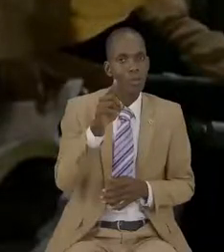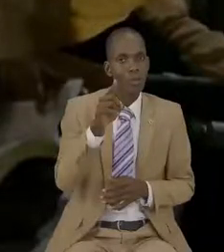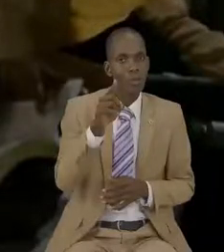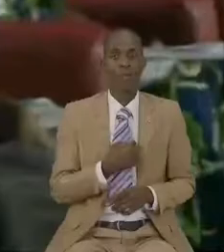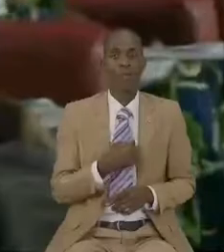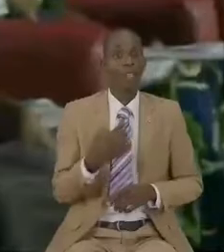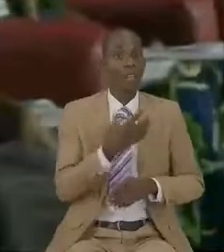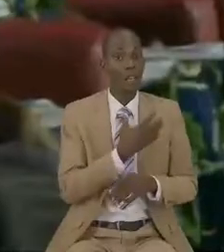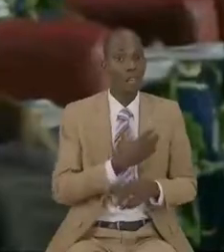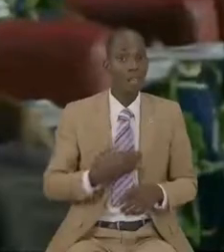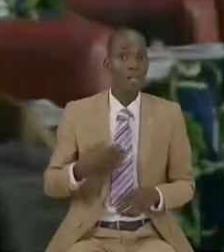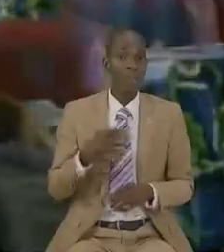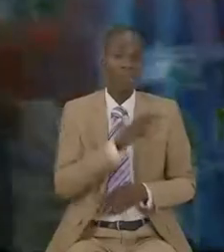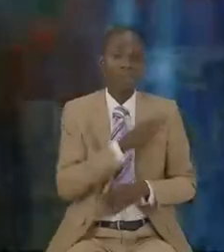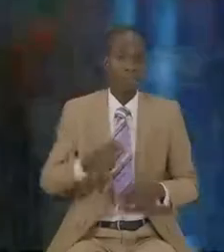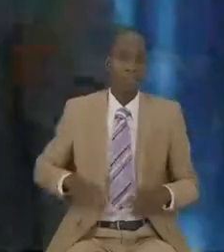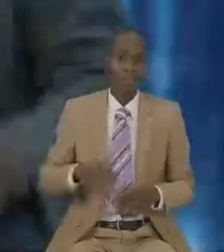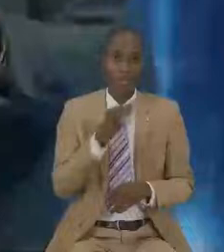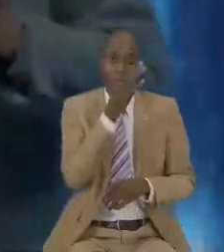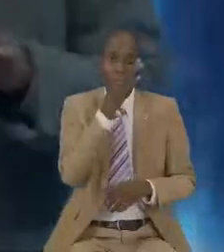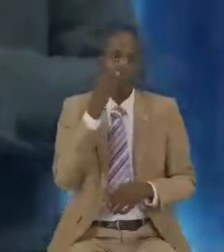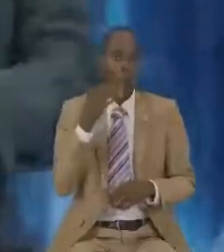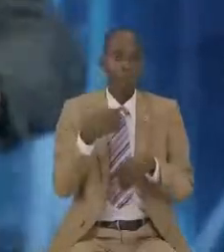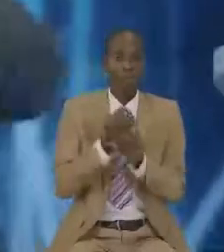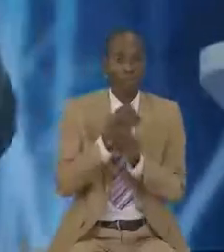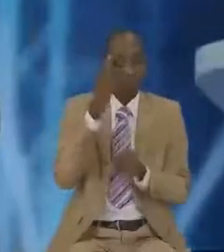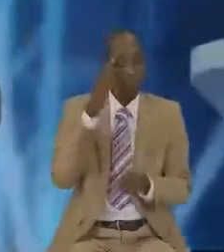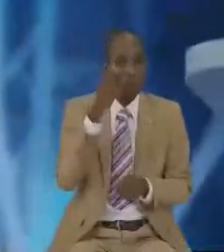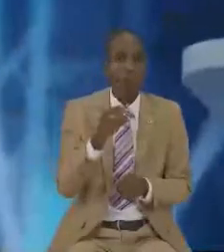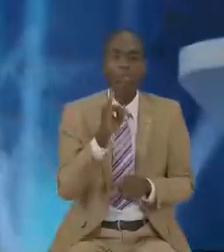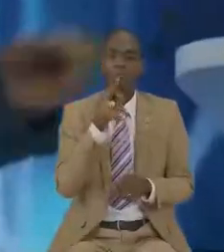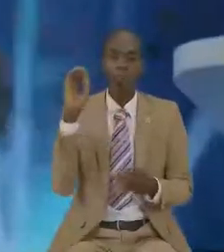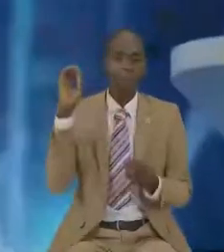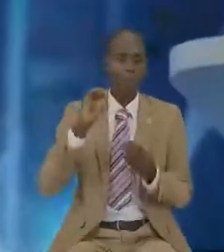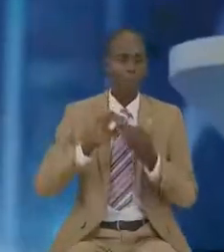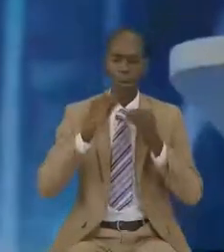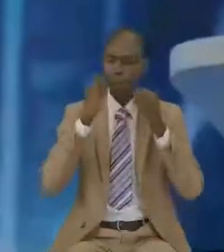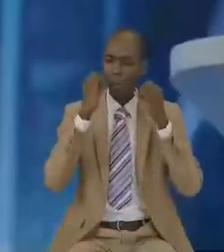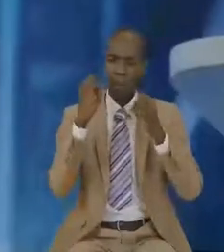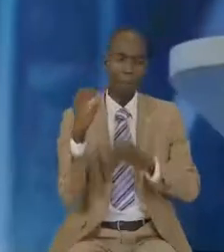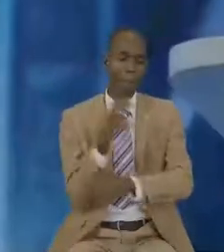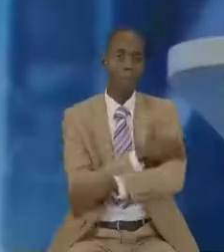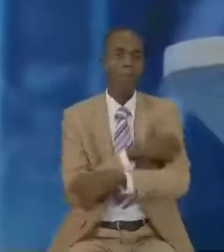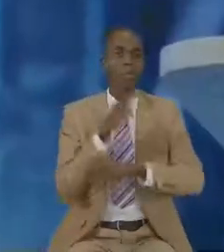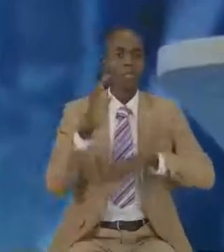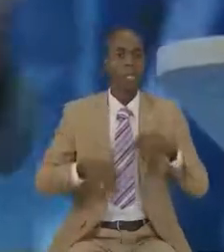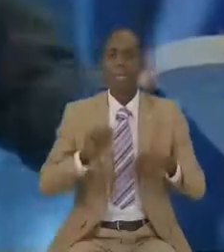Et le jeûne qu'il a fait pour toi est plus puissant que toute autre chose que tu pourras faire